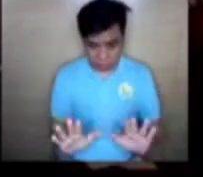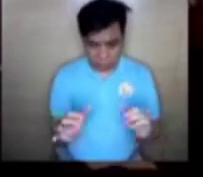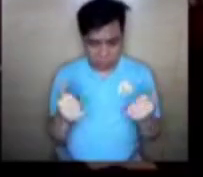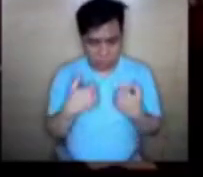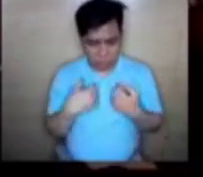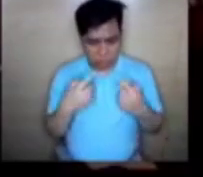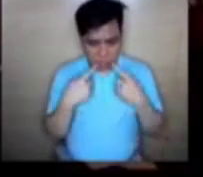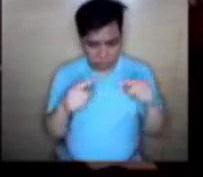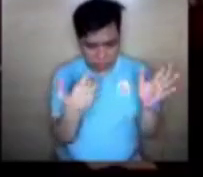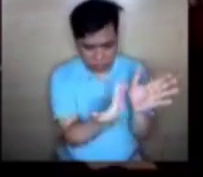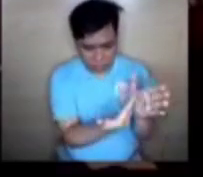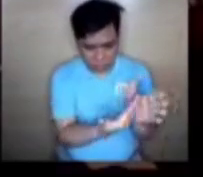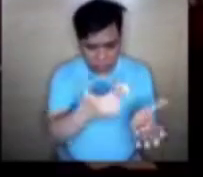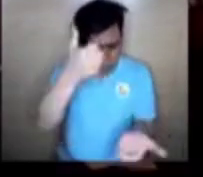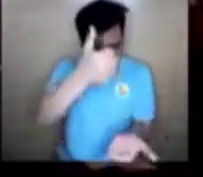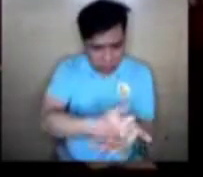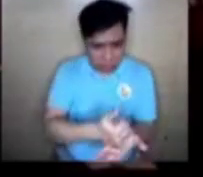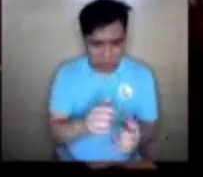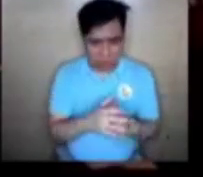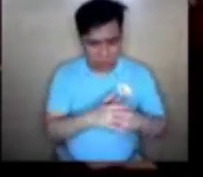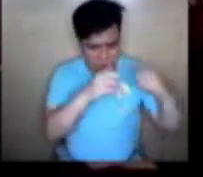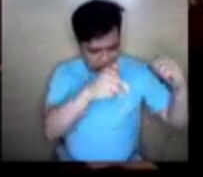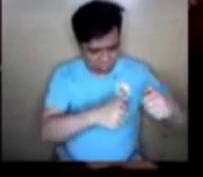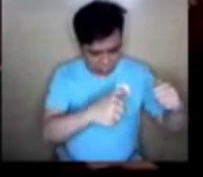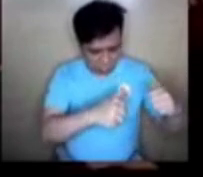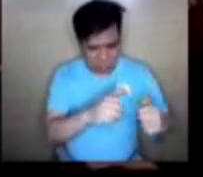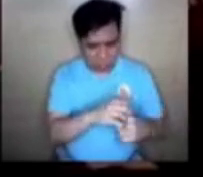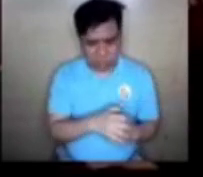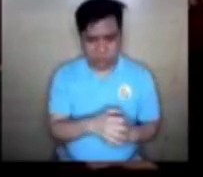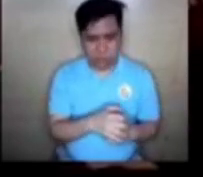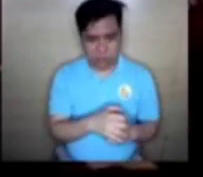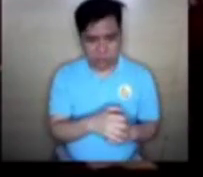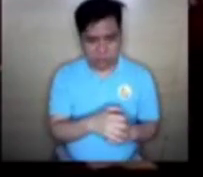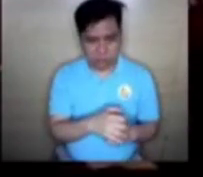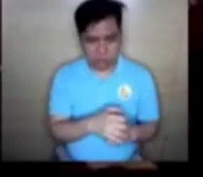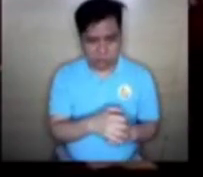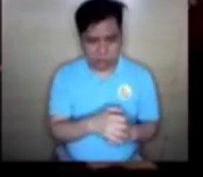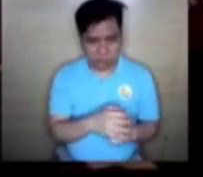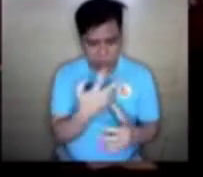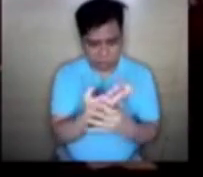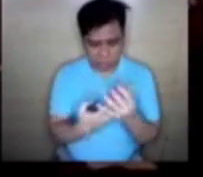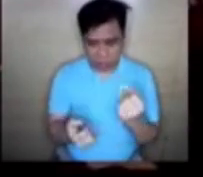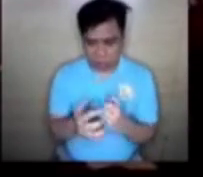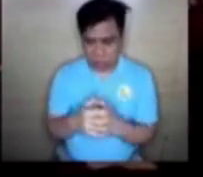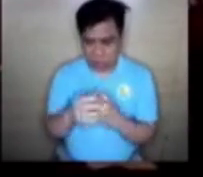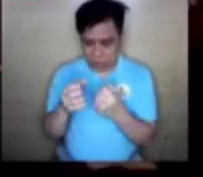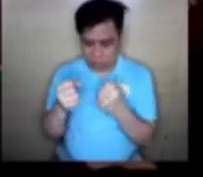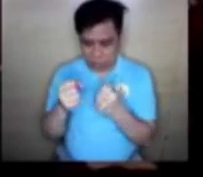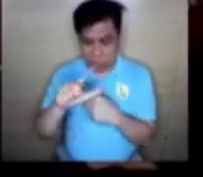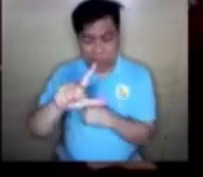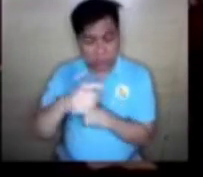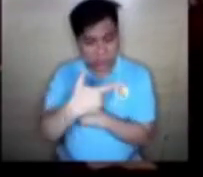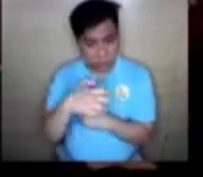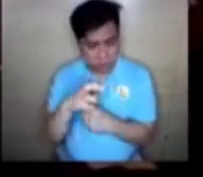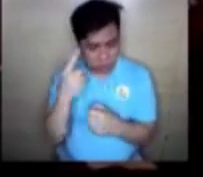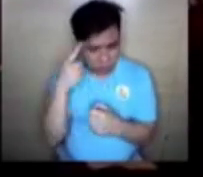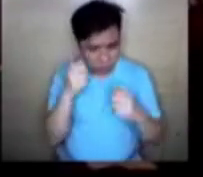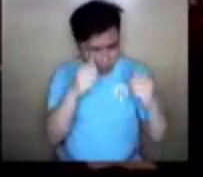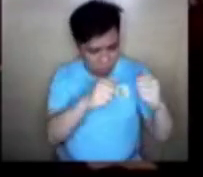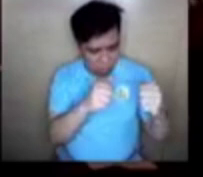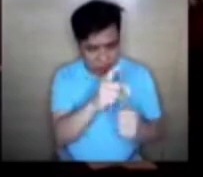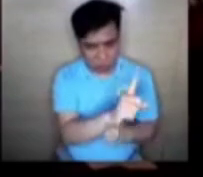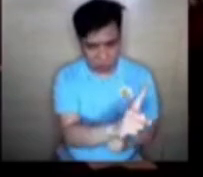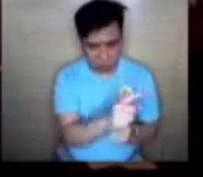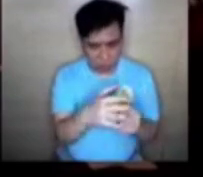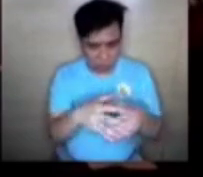nasaksihan natin ang pirmahan ng dalawang samahan sa Ismar na magitan ng LGU para mapag-isa ang samahan